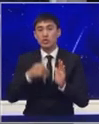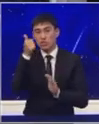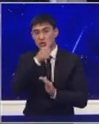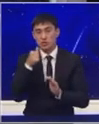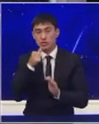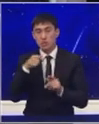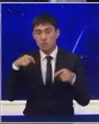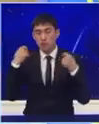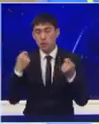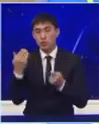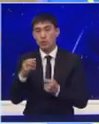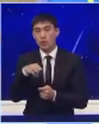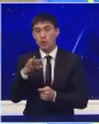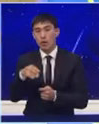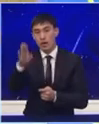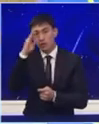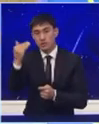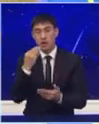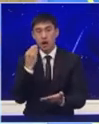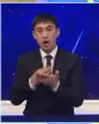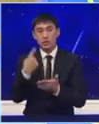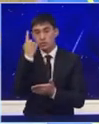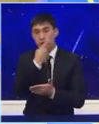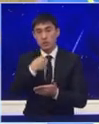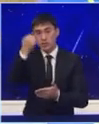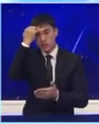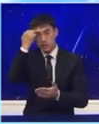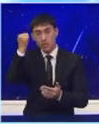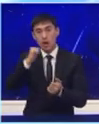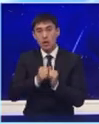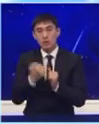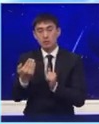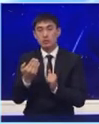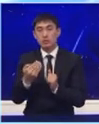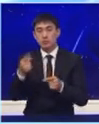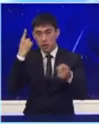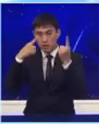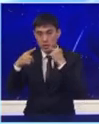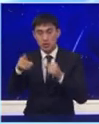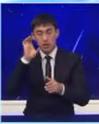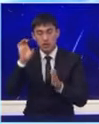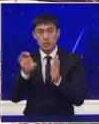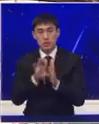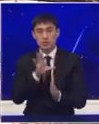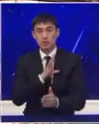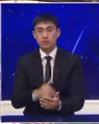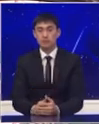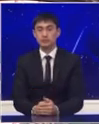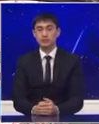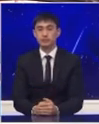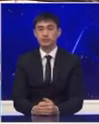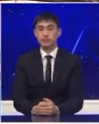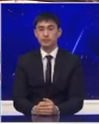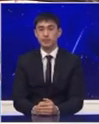мерейтойы қарсаңында Тоқпай ағамыздың асыл бейнесін тағы да еске түсіріп, шығармашылық мұраларын жұрт еске алды. Білесіздер,